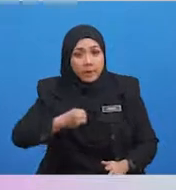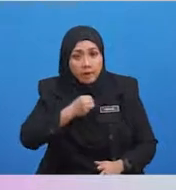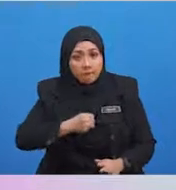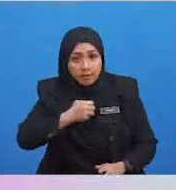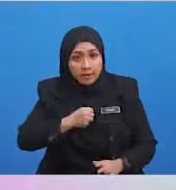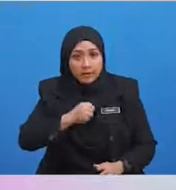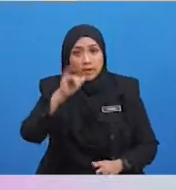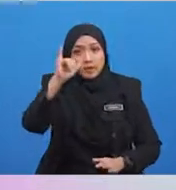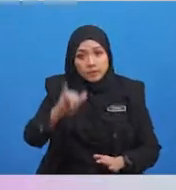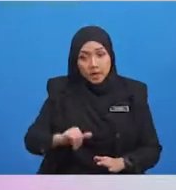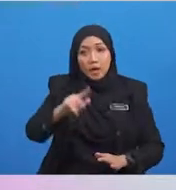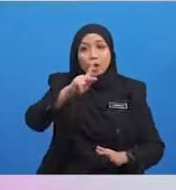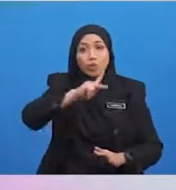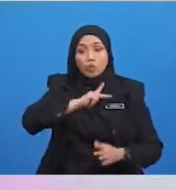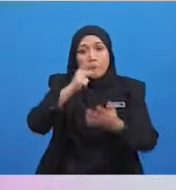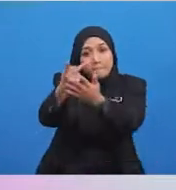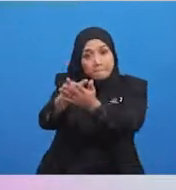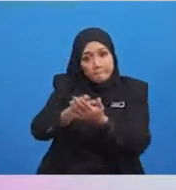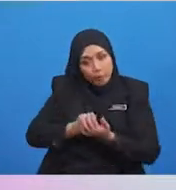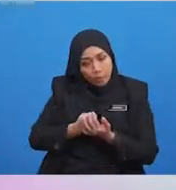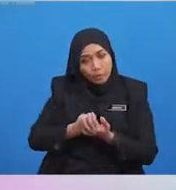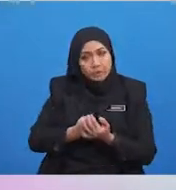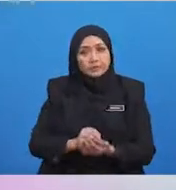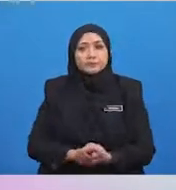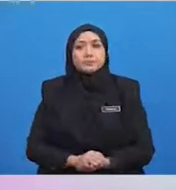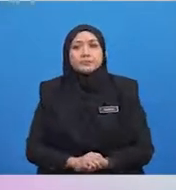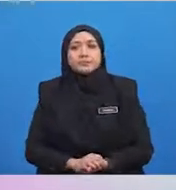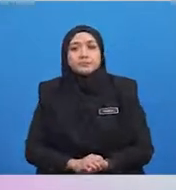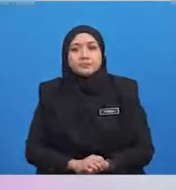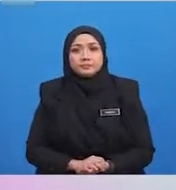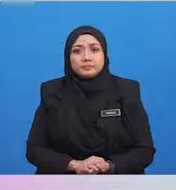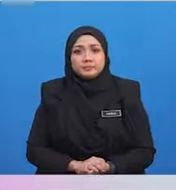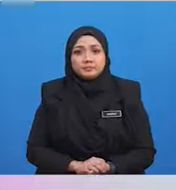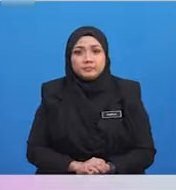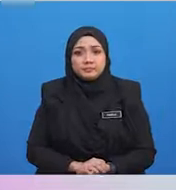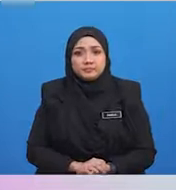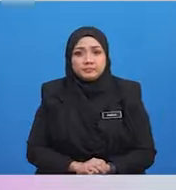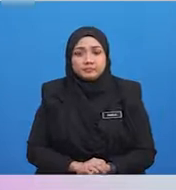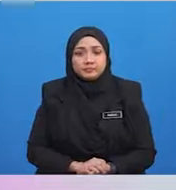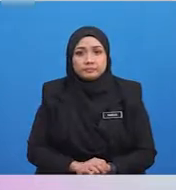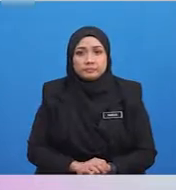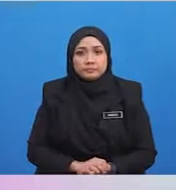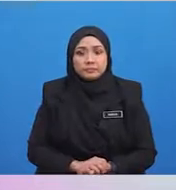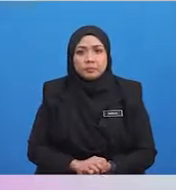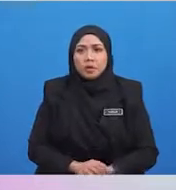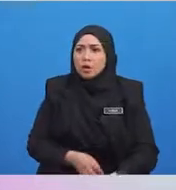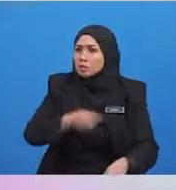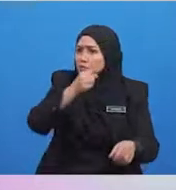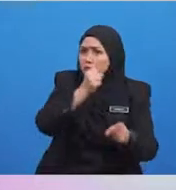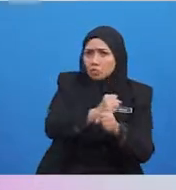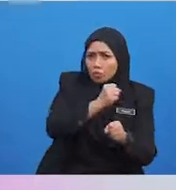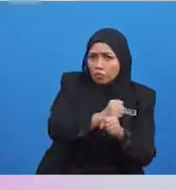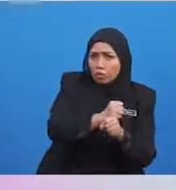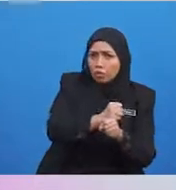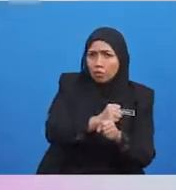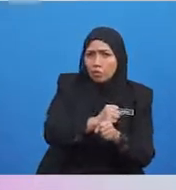katakan unsur inversi. Sepatutnya ayat ini berbunyi "Sungguh kemaafan